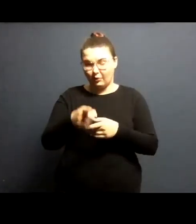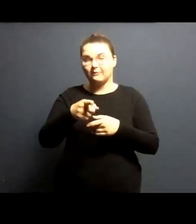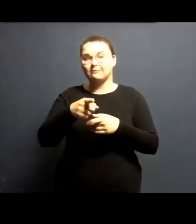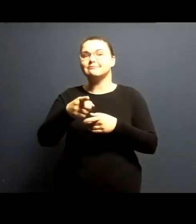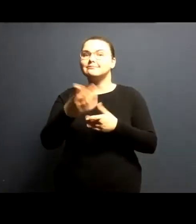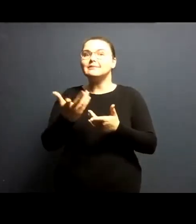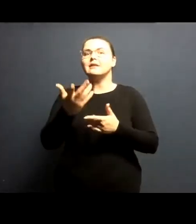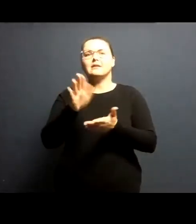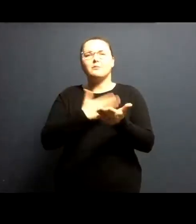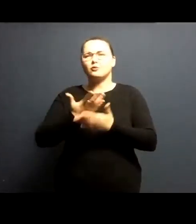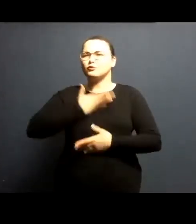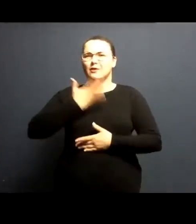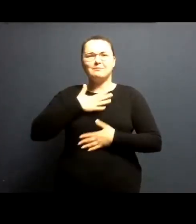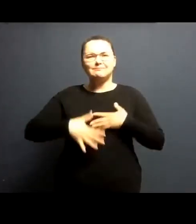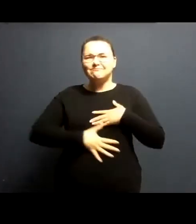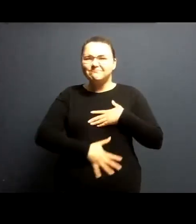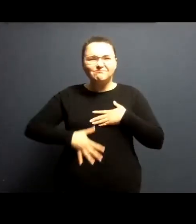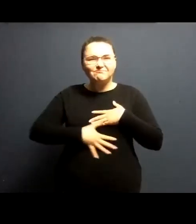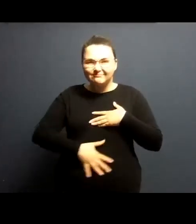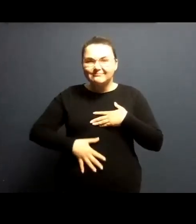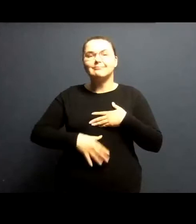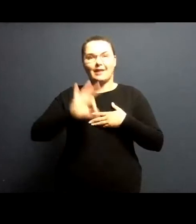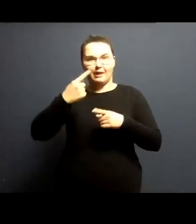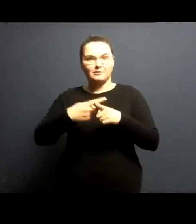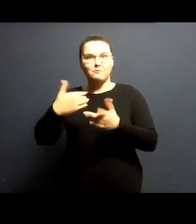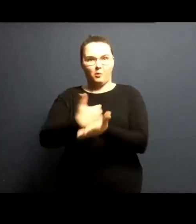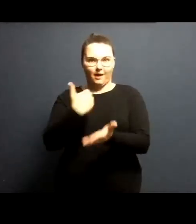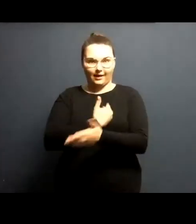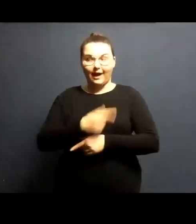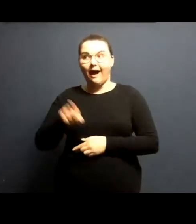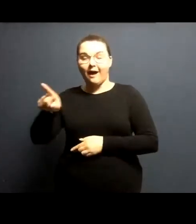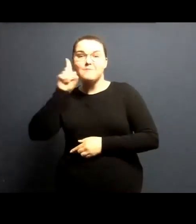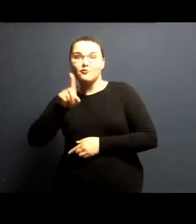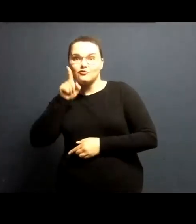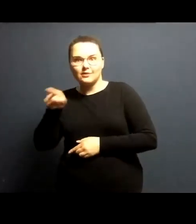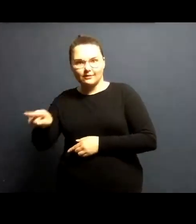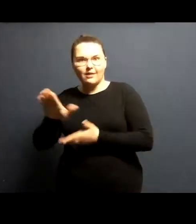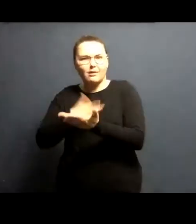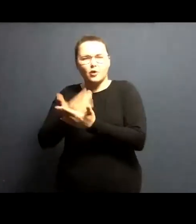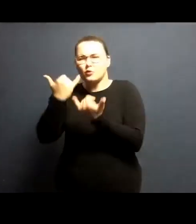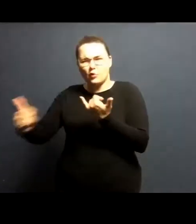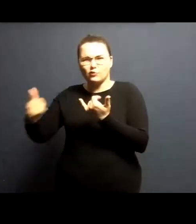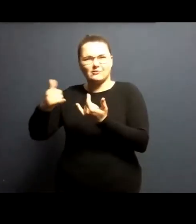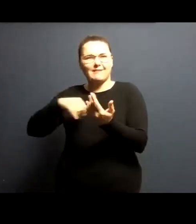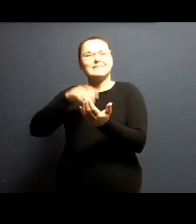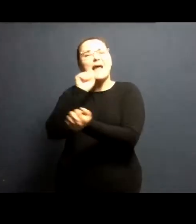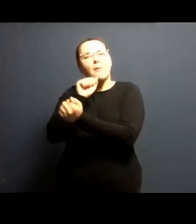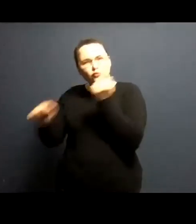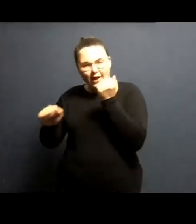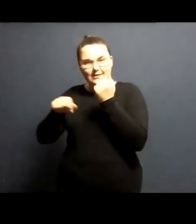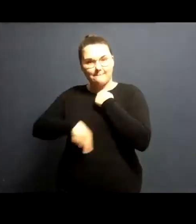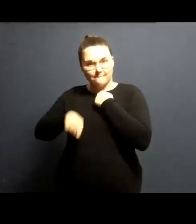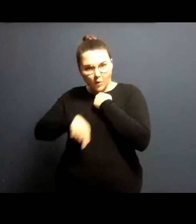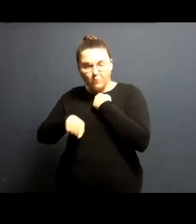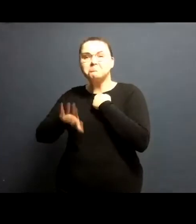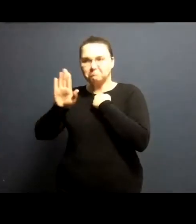mężczyzn jest taki profilaktyczny w przypadku zaburzeń układu moczowo-płciowego. Czyli gdyby do